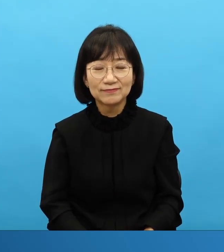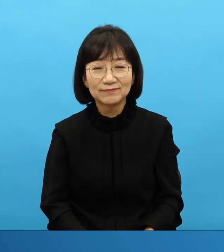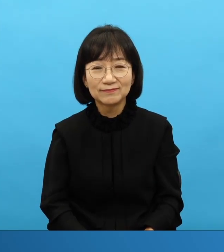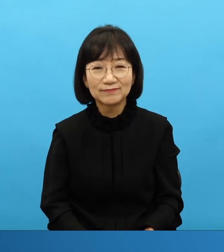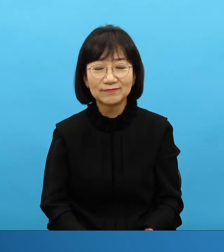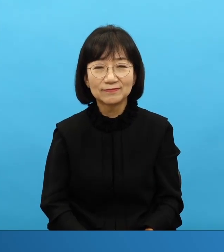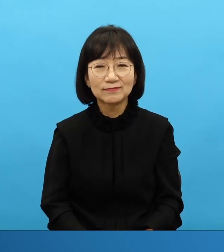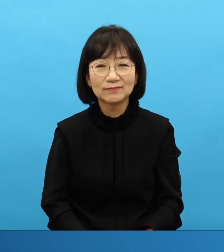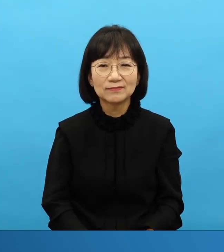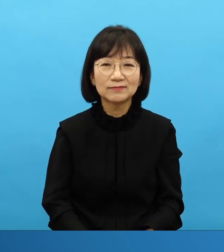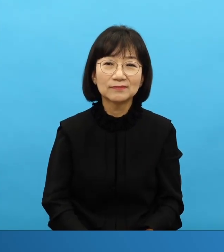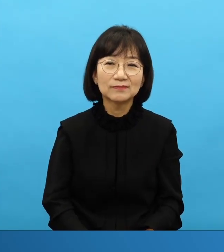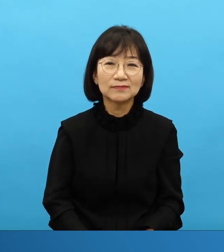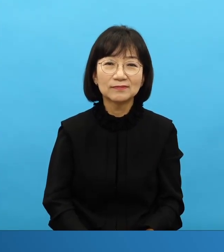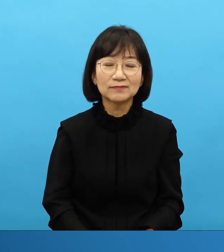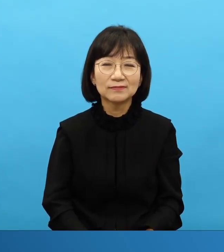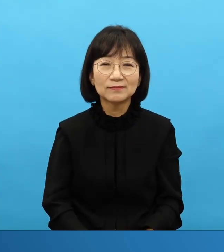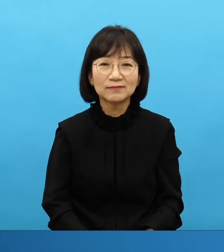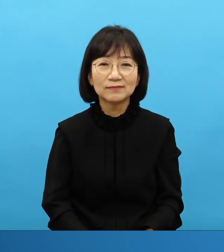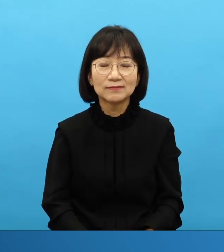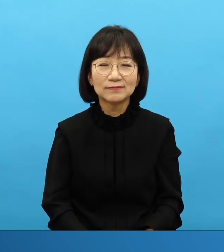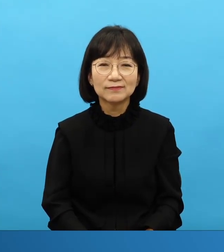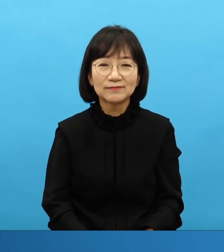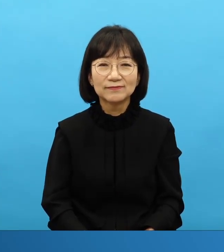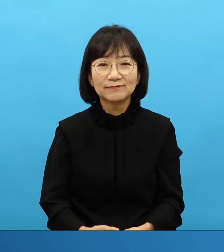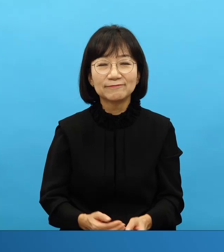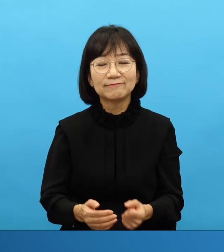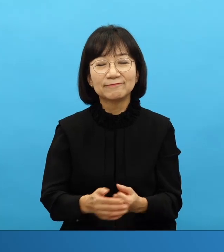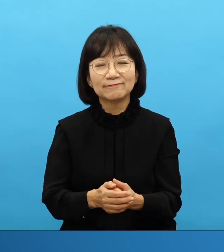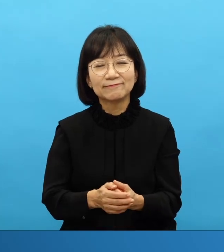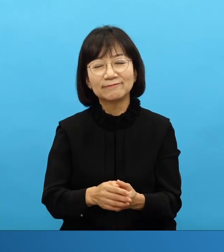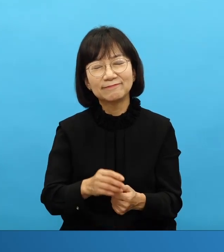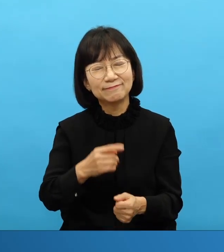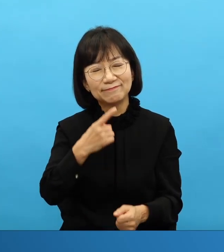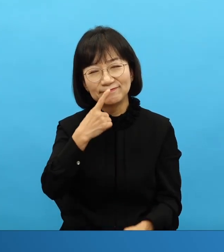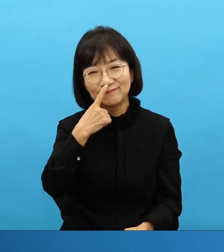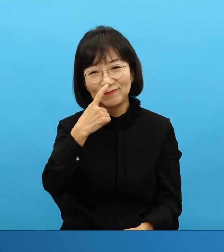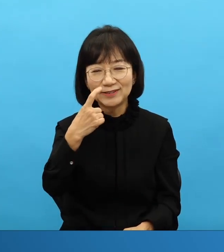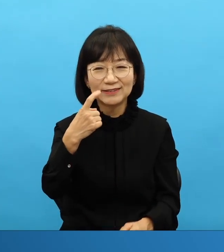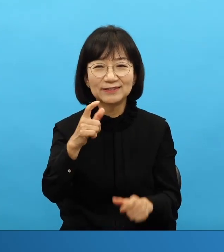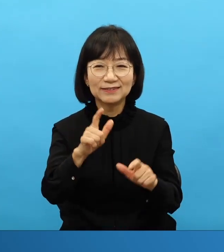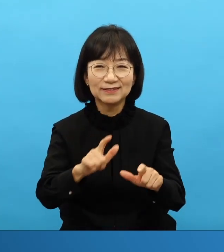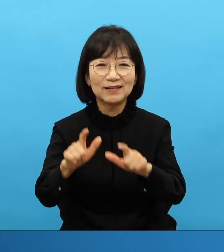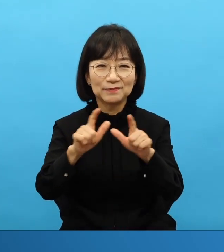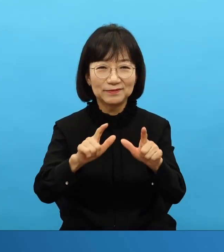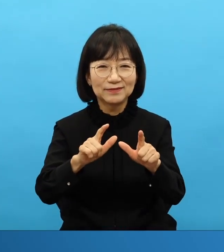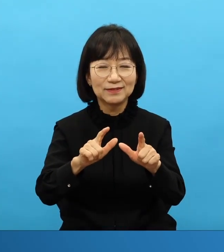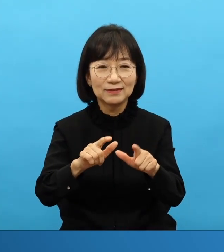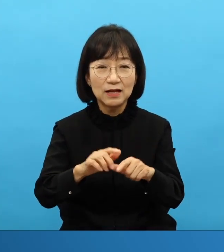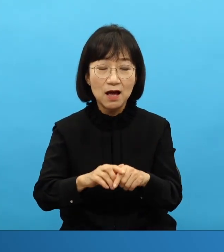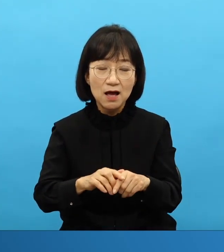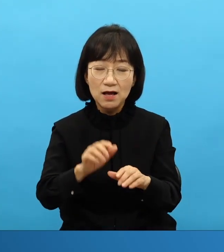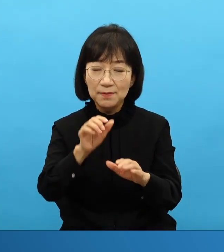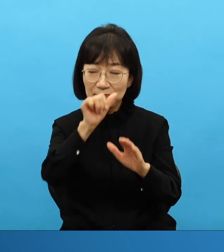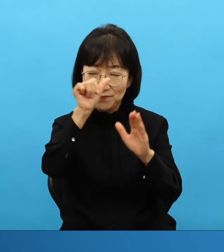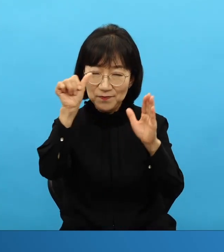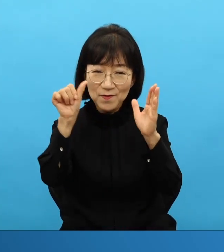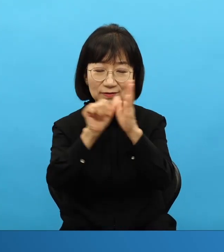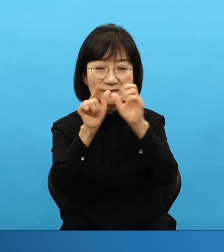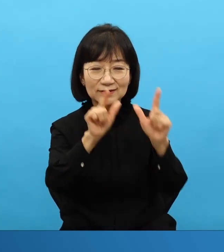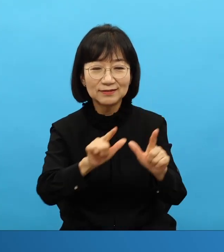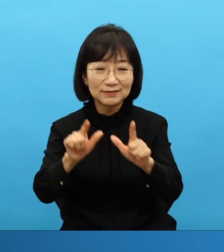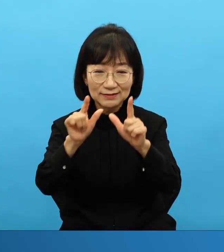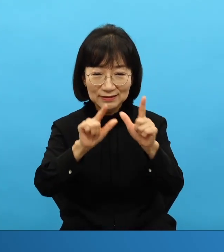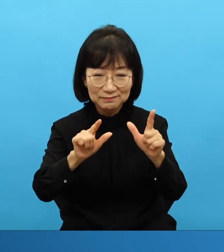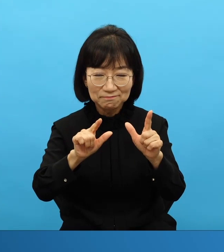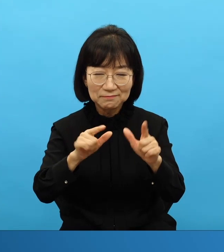그러니 진짜 멋있는 인생이요. 这样的话才是潇洒的人生。 인생 자체가 멋있는 인생입니다. 也就是说，人生本